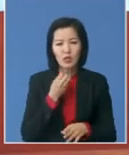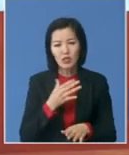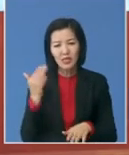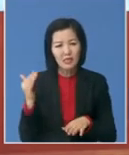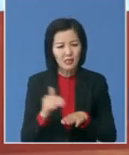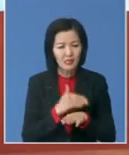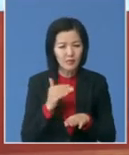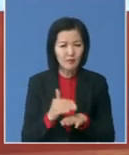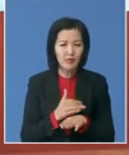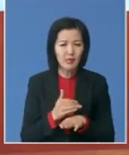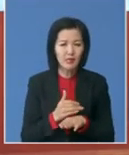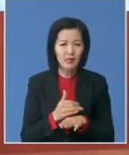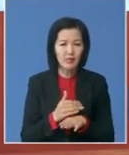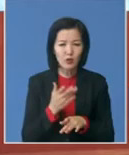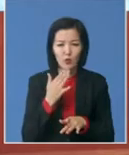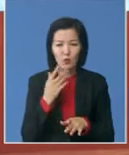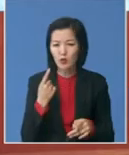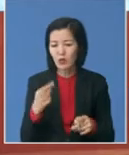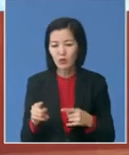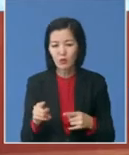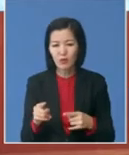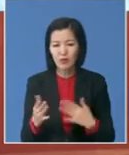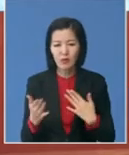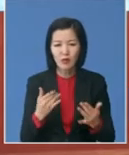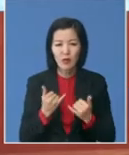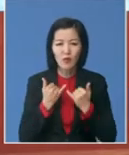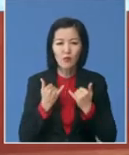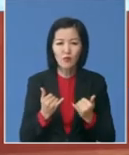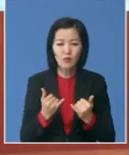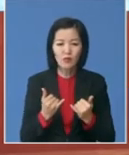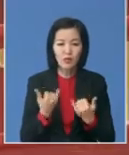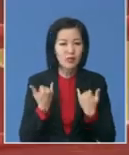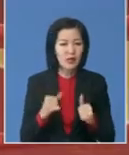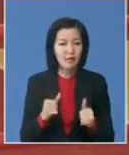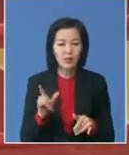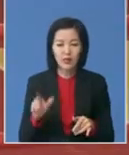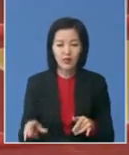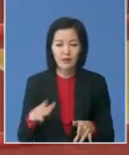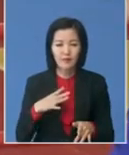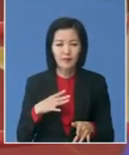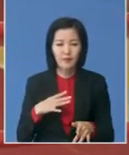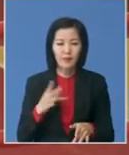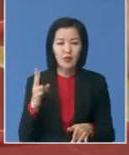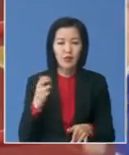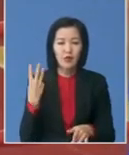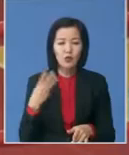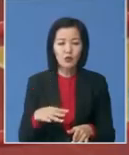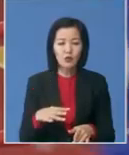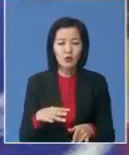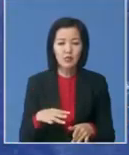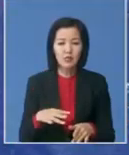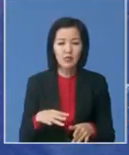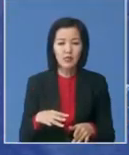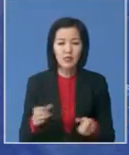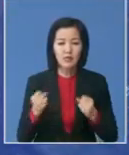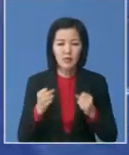кішіпейіл. Жаңа ашқандай ұлттарды бөлмейтін сондай жаңа тамаша адам бүгінгі күнде. Бұл жарысқа 230-дан аса былғары қолғап шеберлер